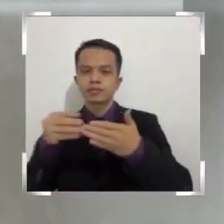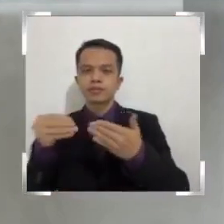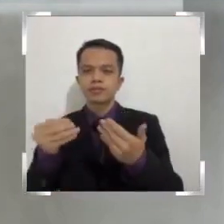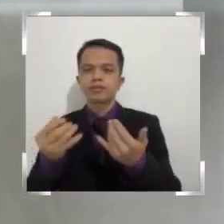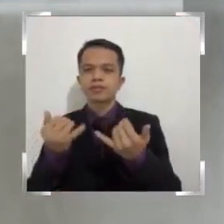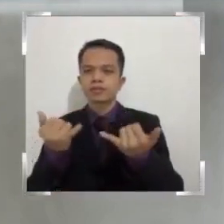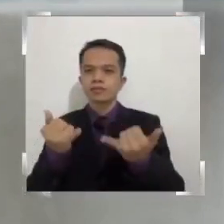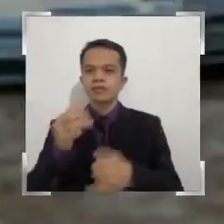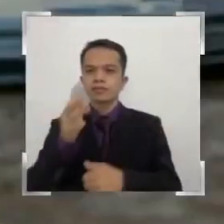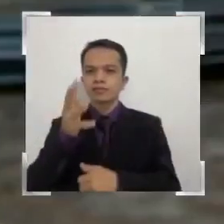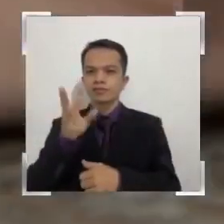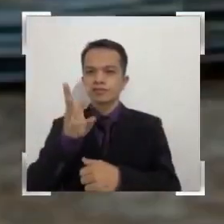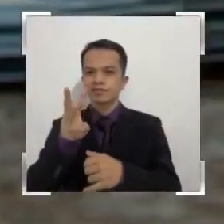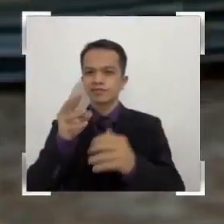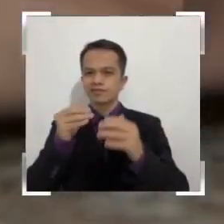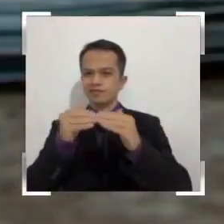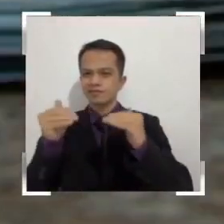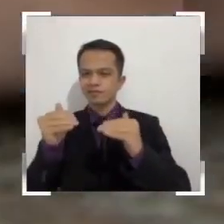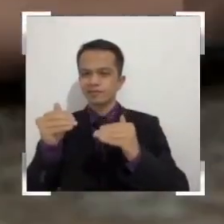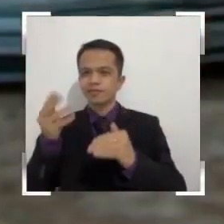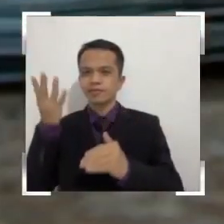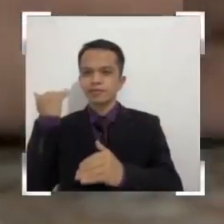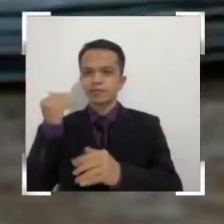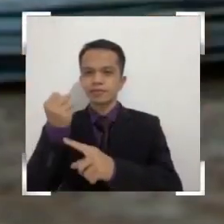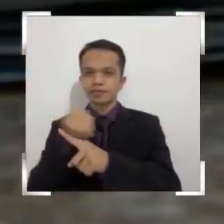56 level ang piso nitong September